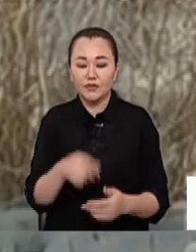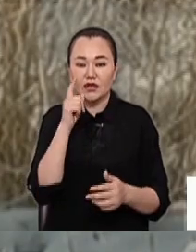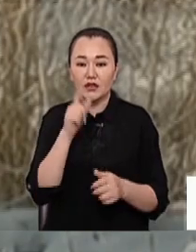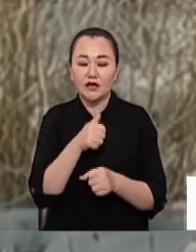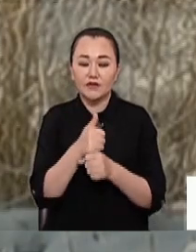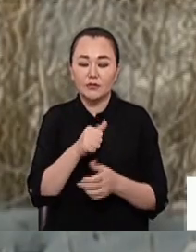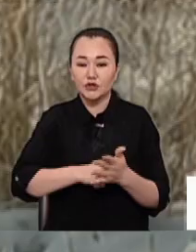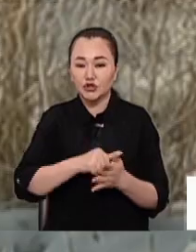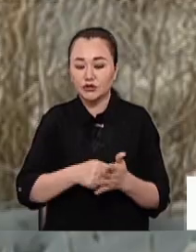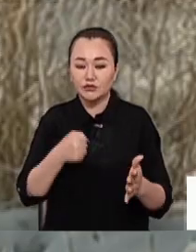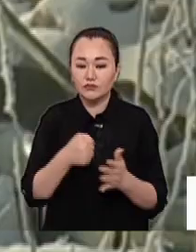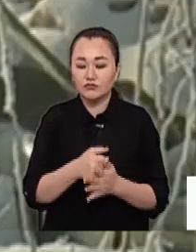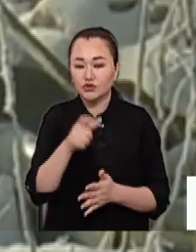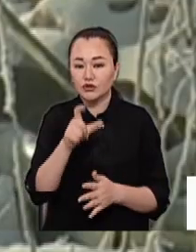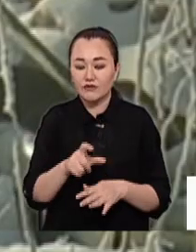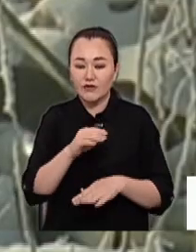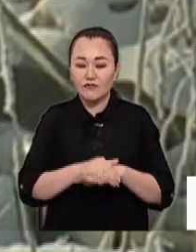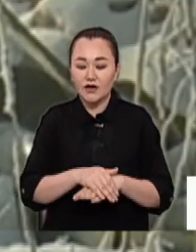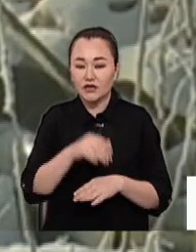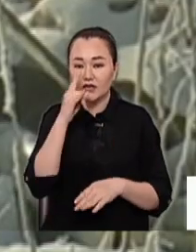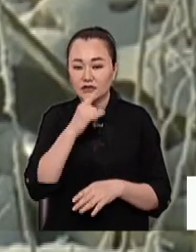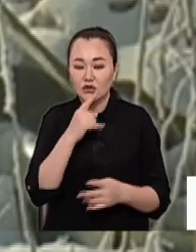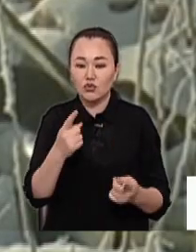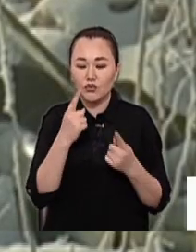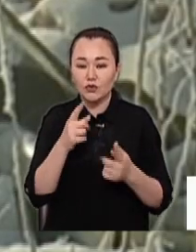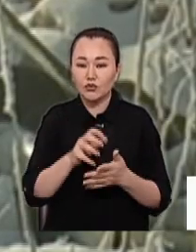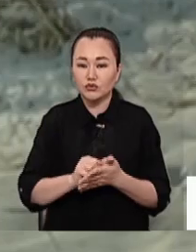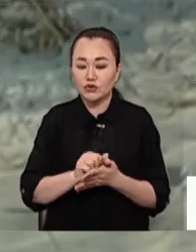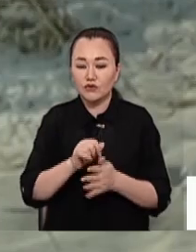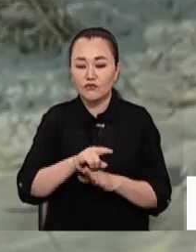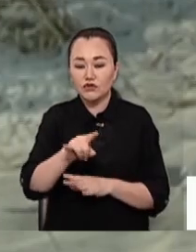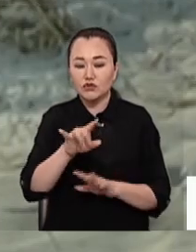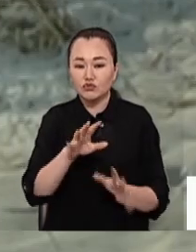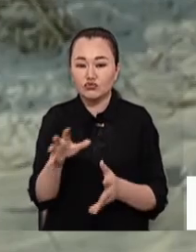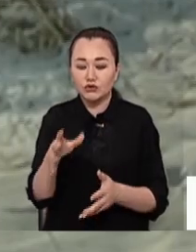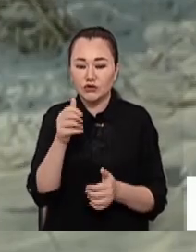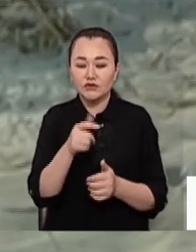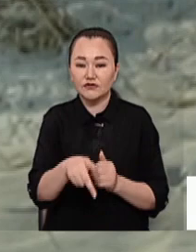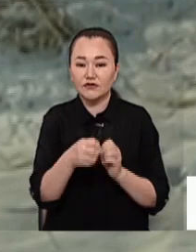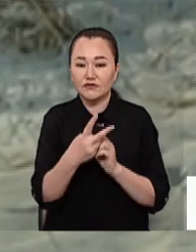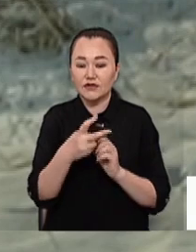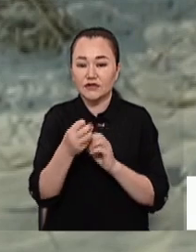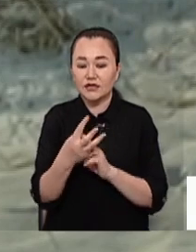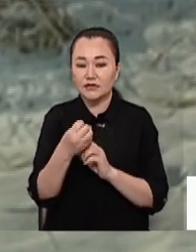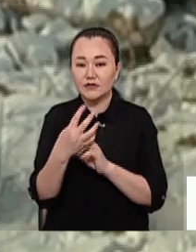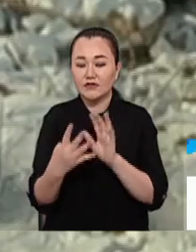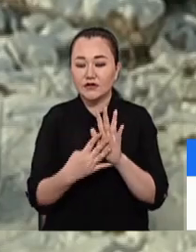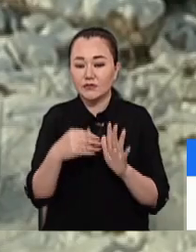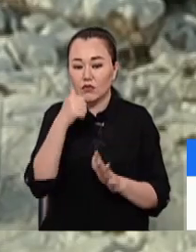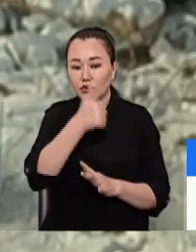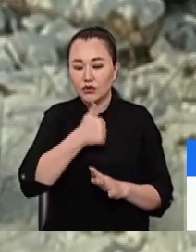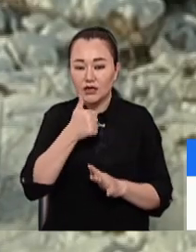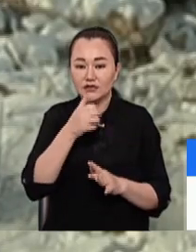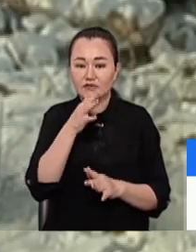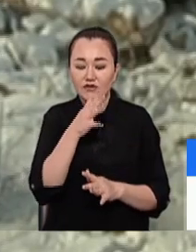Основная причина катастроф – человеческий фактор. В Казахстане крупные крушения воздушных судов происходили в 2012, 2013 и 2019 годах.